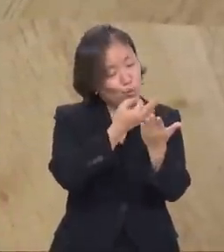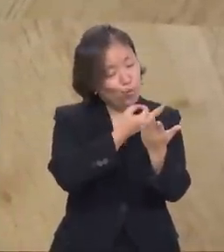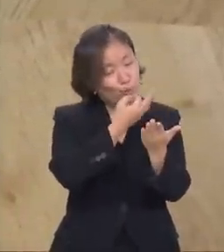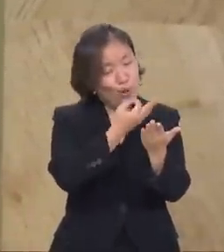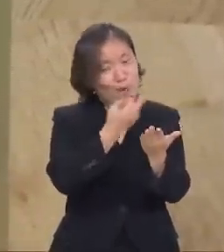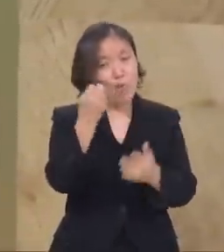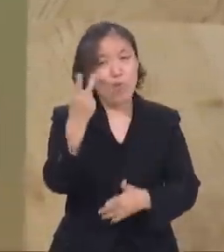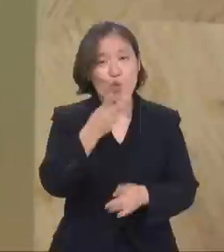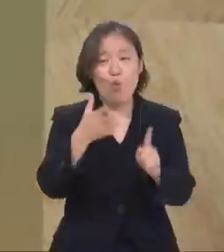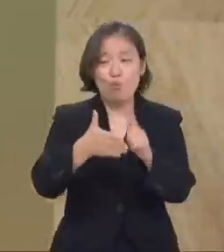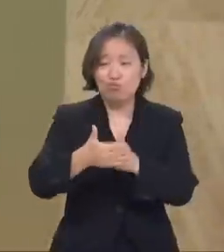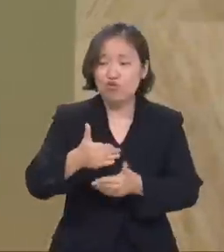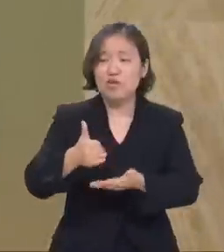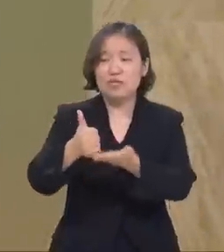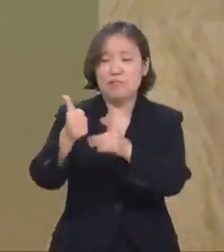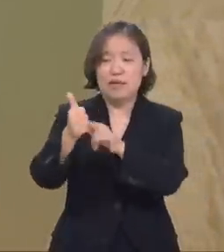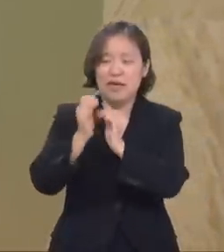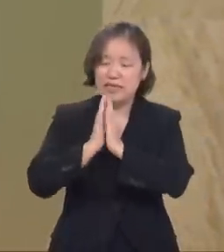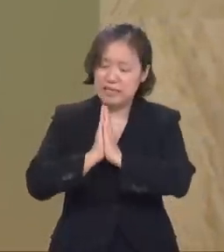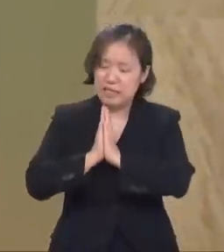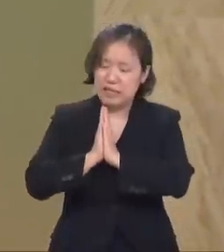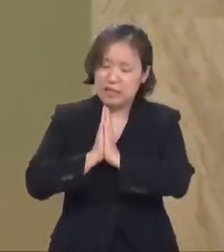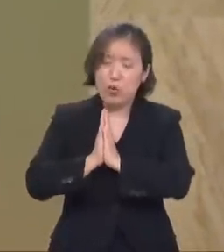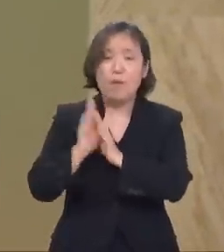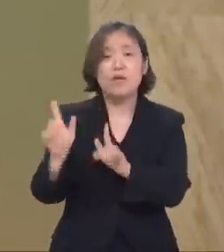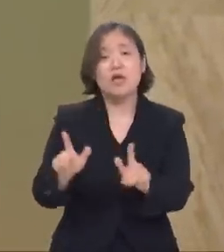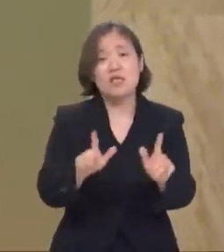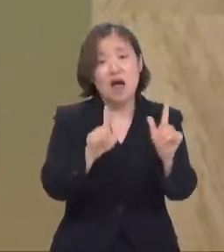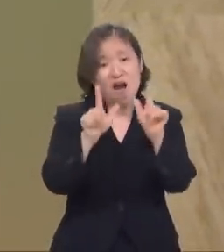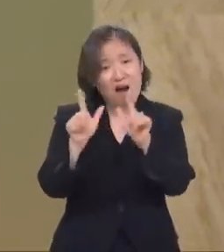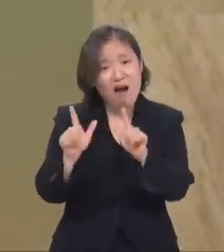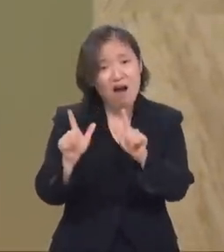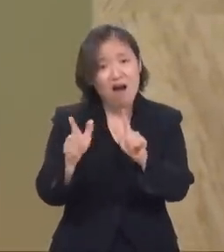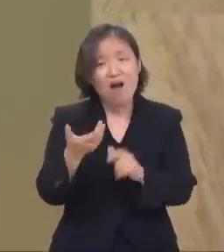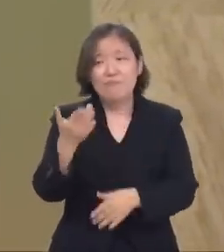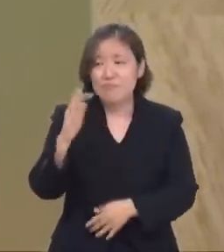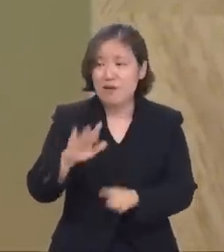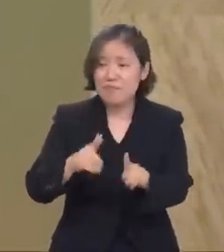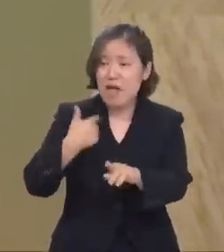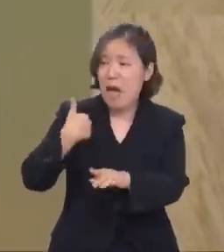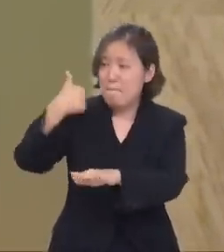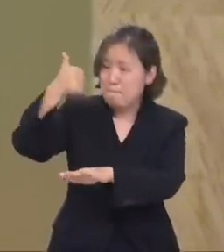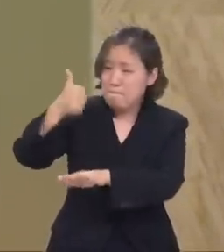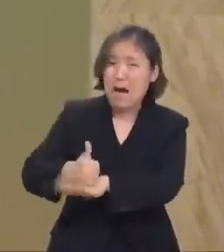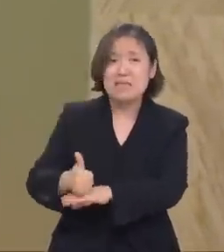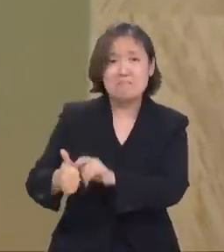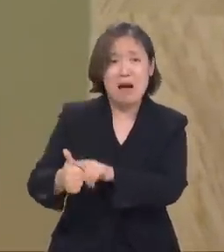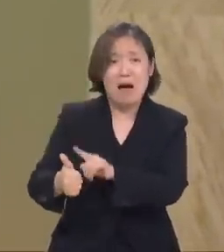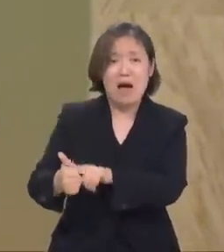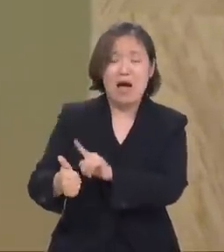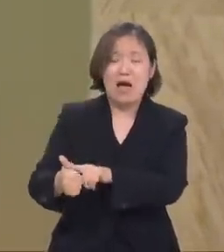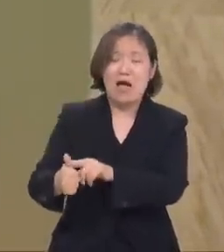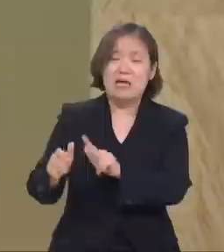평생 부처님께 기도하면서 살았는데 내 마지막이 이렇게